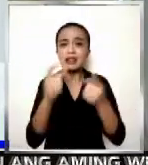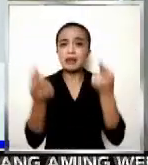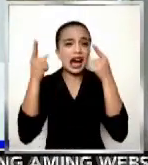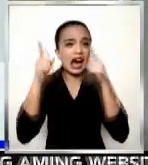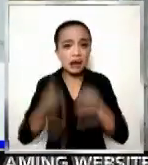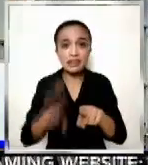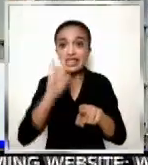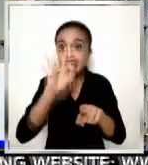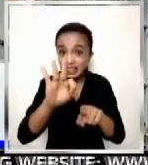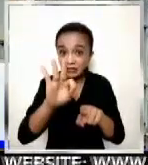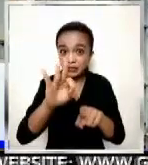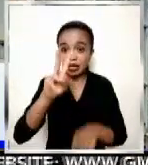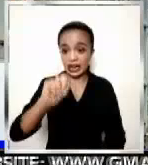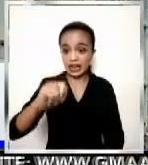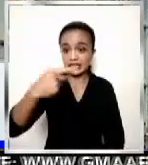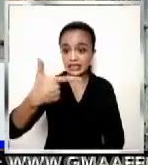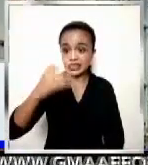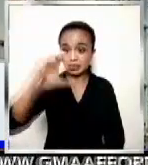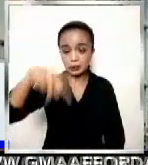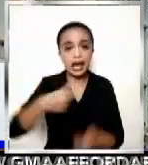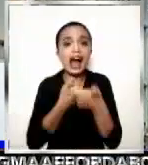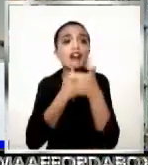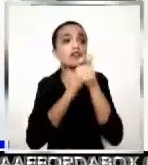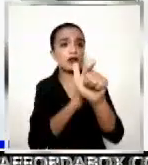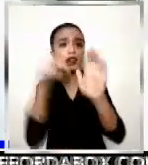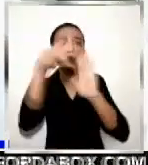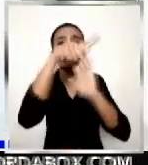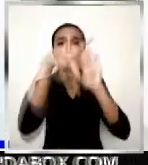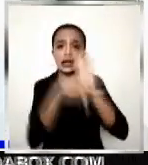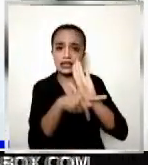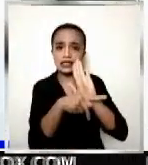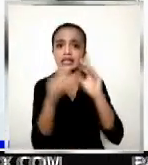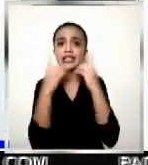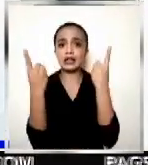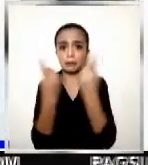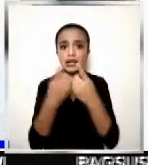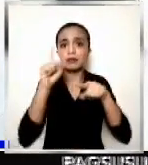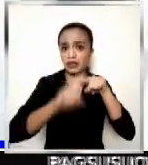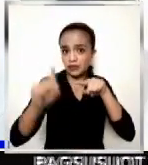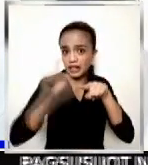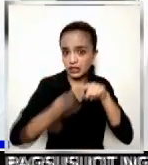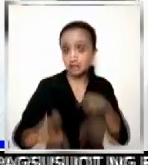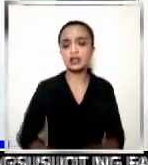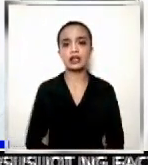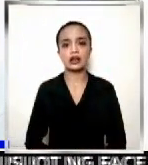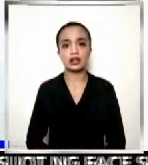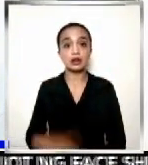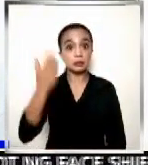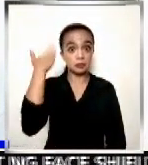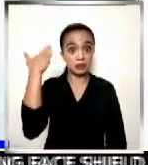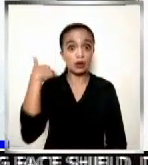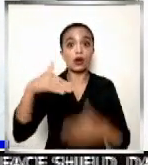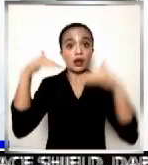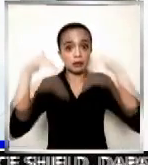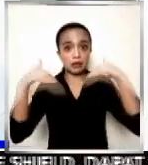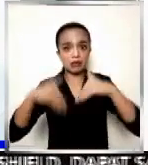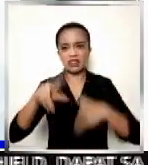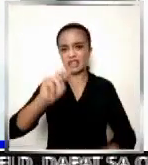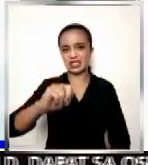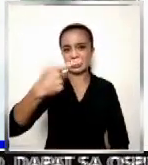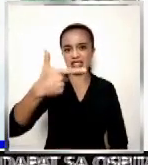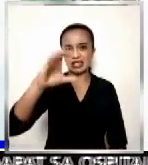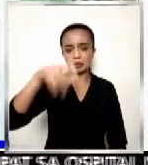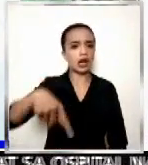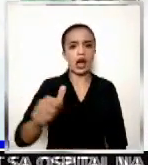polisiya ng DOE na mangontrata ng reserbang kuryente. Kung noong nakaraang hearing, ayaw tanggapin ng NGCP ang responsibilidad na